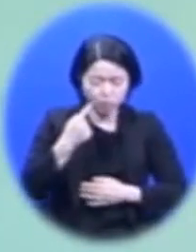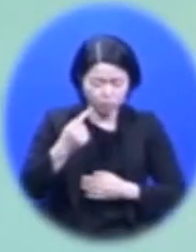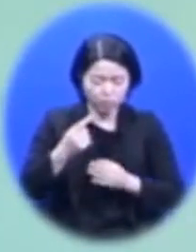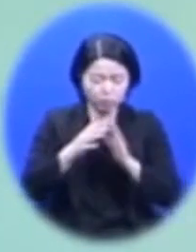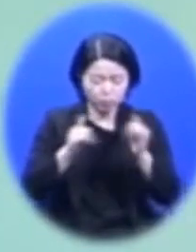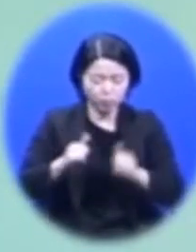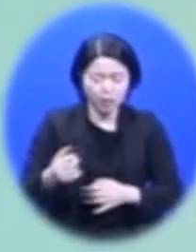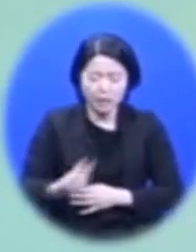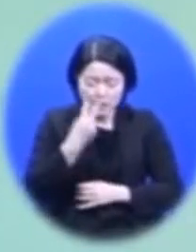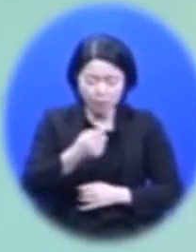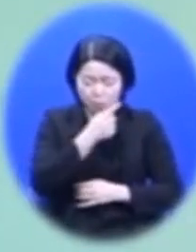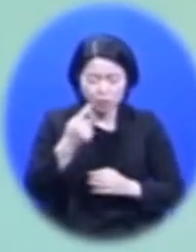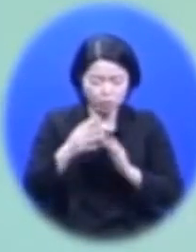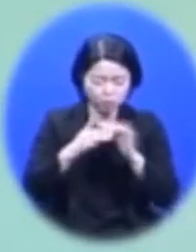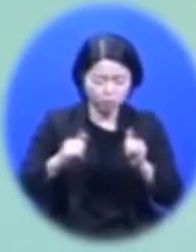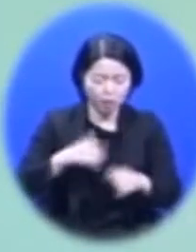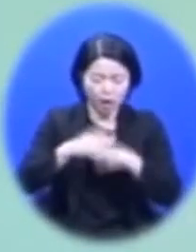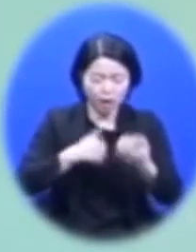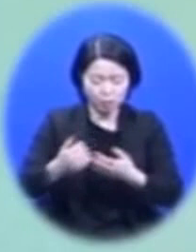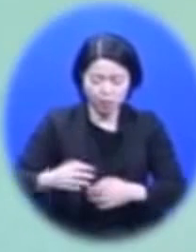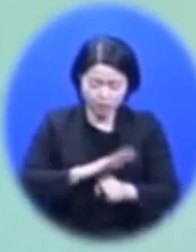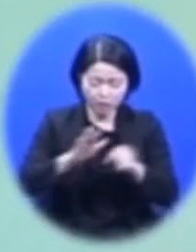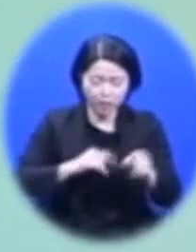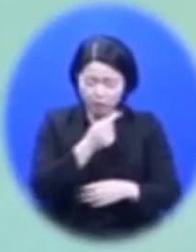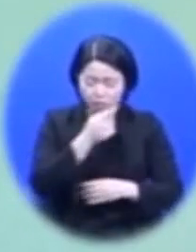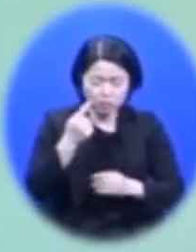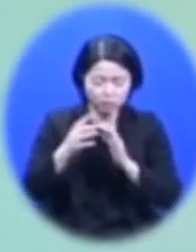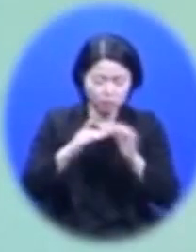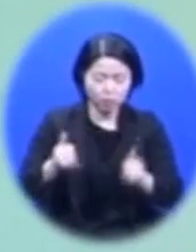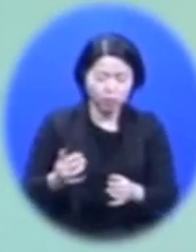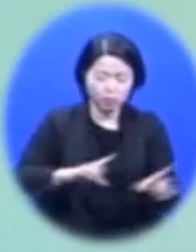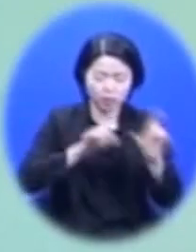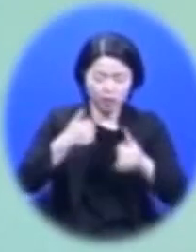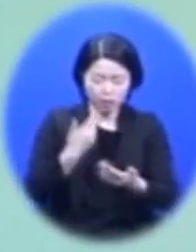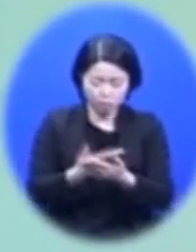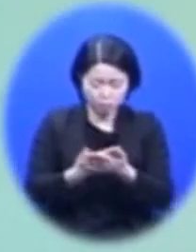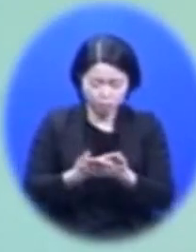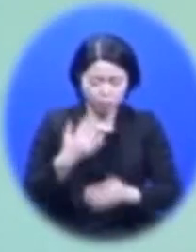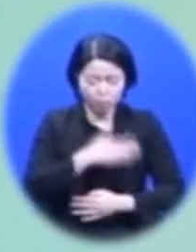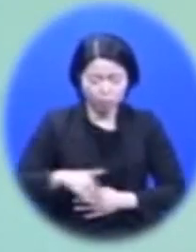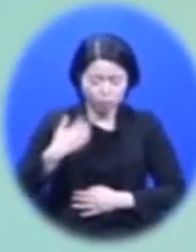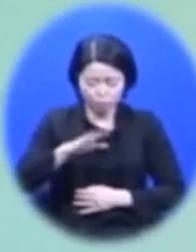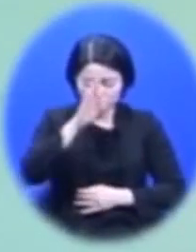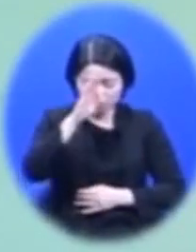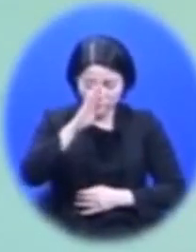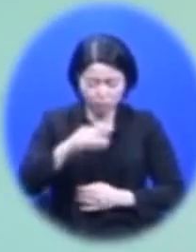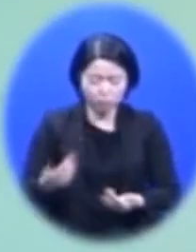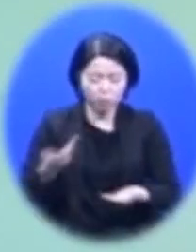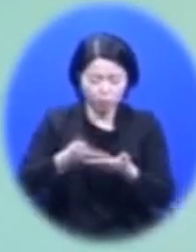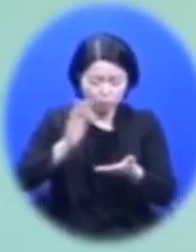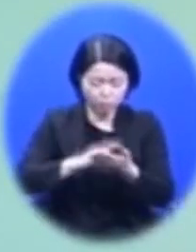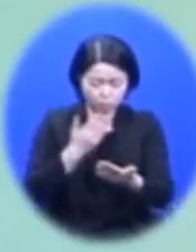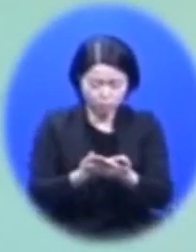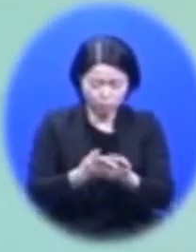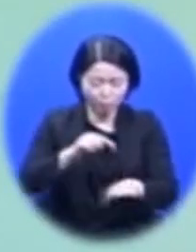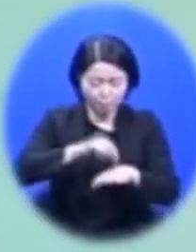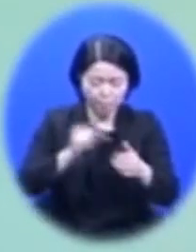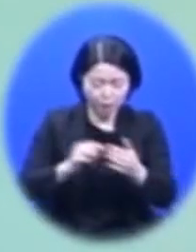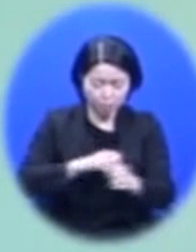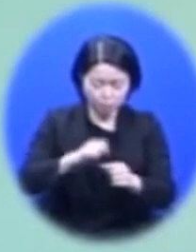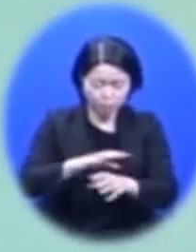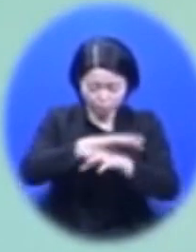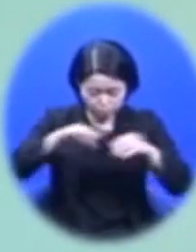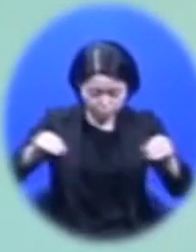생명의 증인으로, 하나님의 사랑의 증인으로 살게 하소서. 오늘도 육신에 병든 것을 고쳐주시고, 마음에 묶인 걸